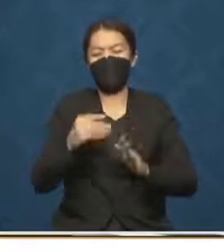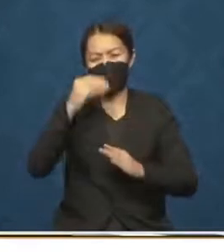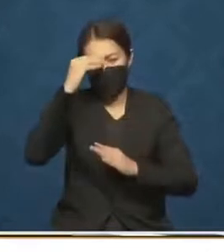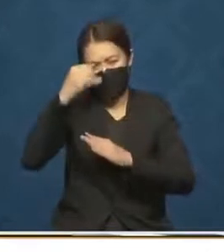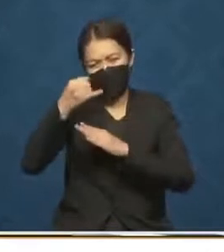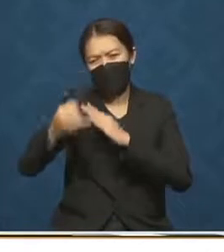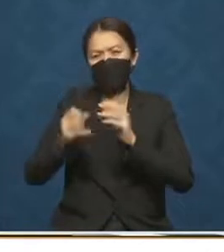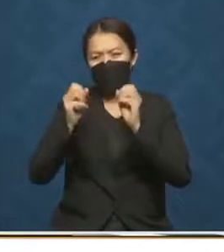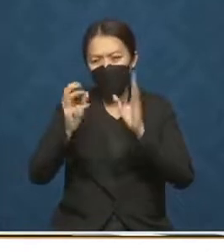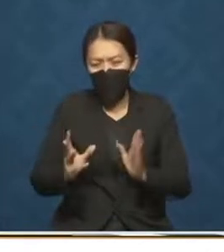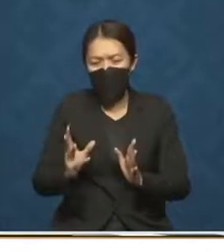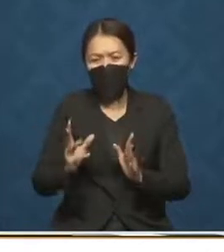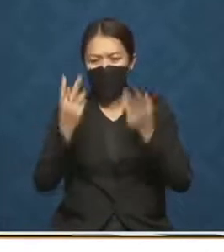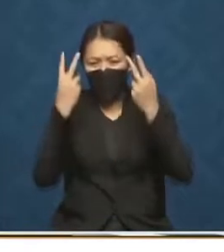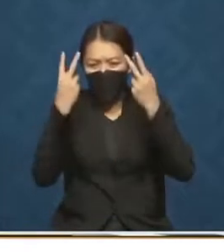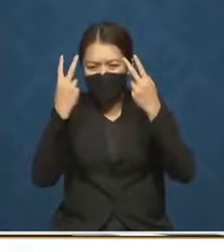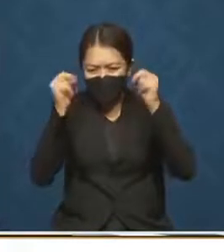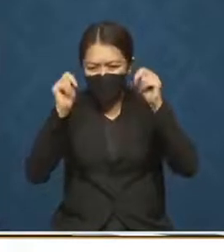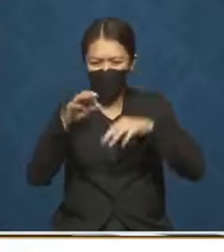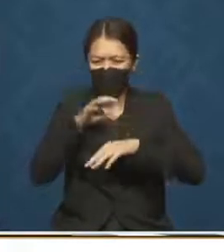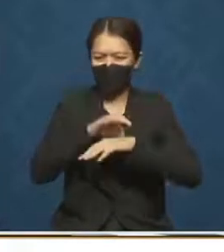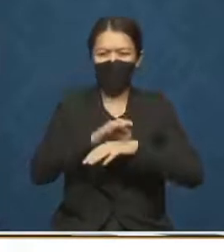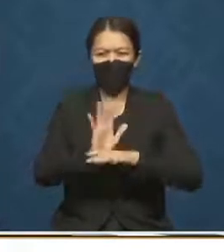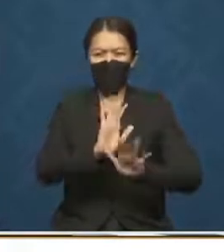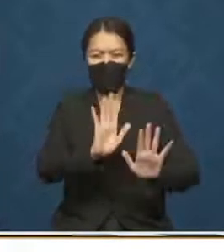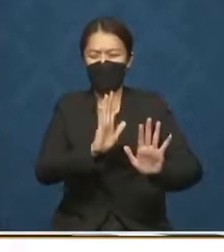ควมาให้ผมเปนายกผมไม่กลาเป้น somehow